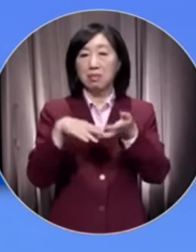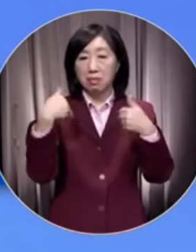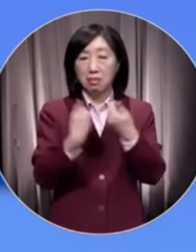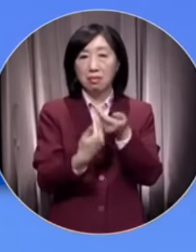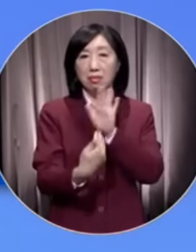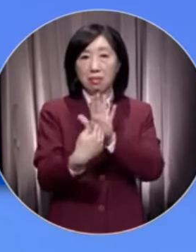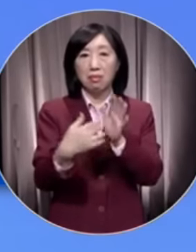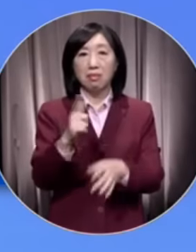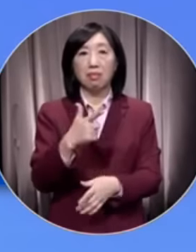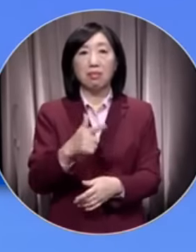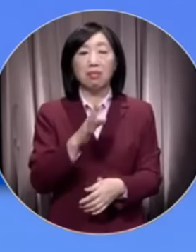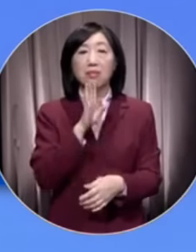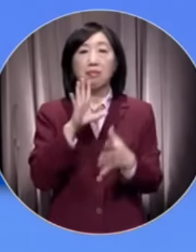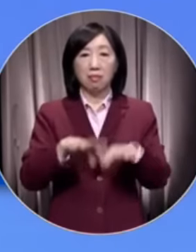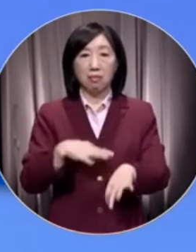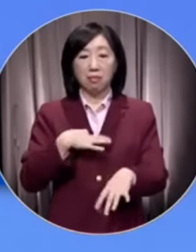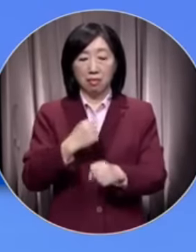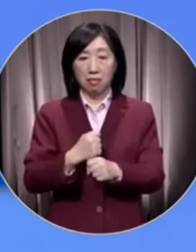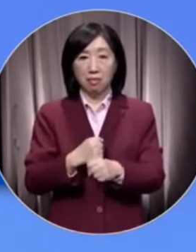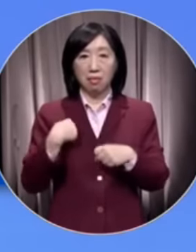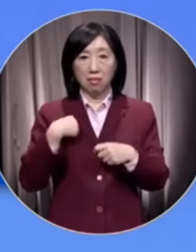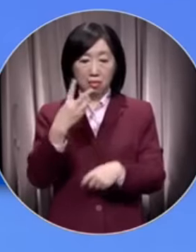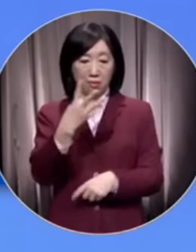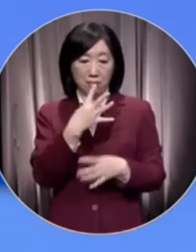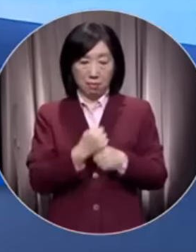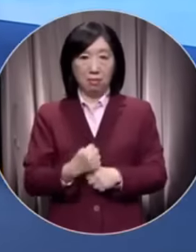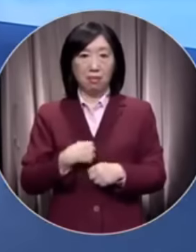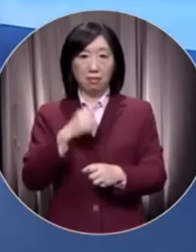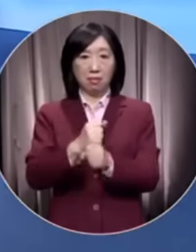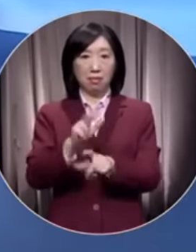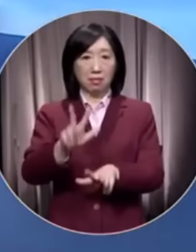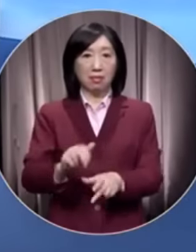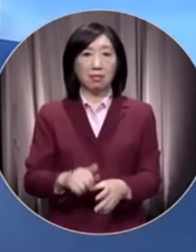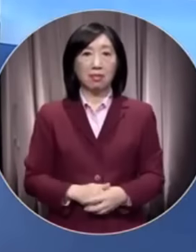做三号的宋楚瑜，说到做到。